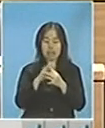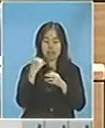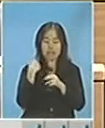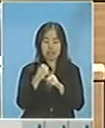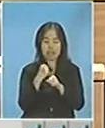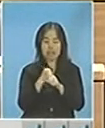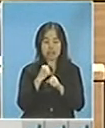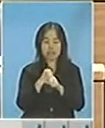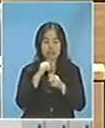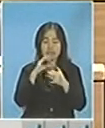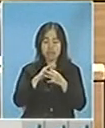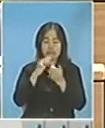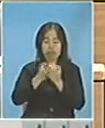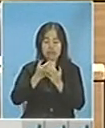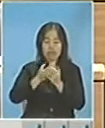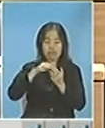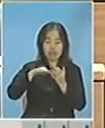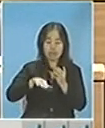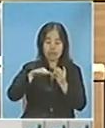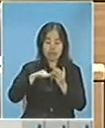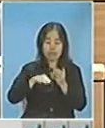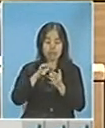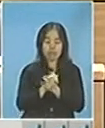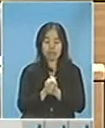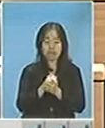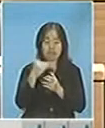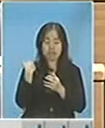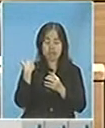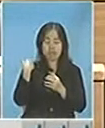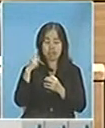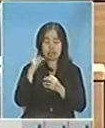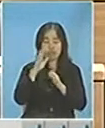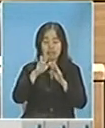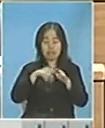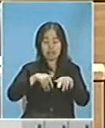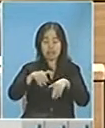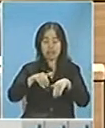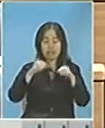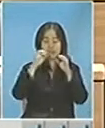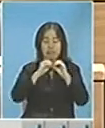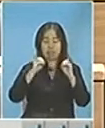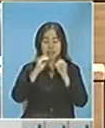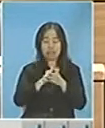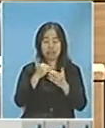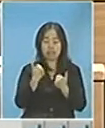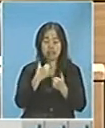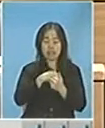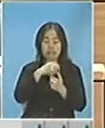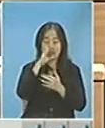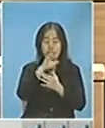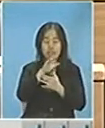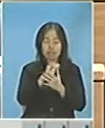มแล้วคิดราคาที่มีอัตราที่สูงเกินไปเนี่ยมันก็ไม่เป็นประโยชน์ต่อประชาชนนะครับดังนั้นขอฝากครับว่าสิ่งที่ท่านจะ